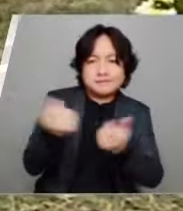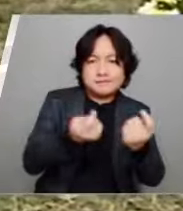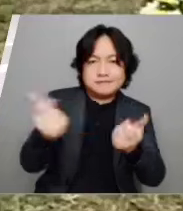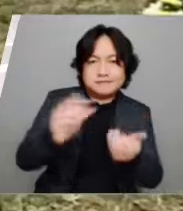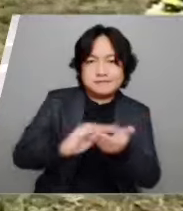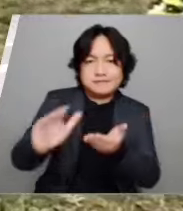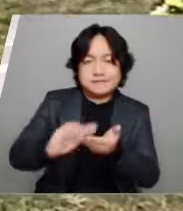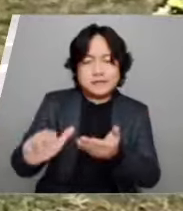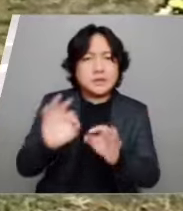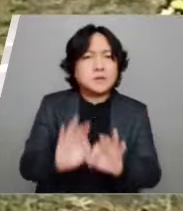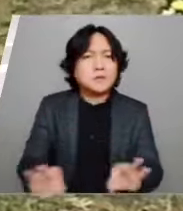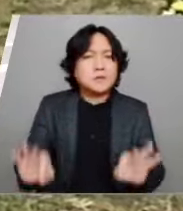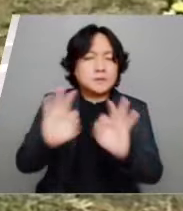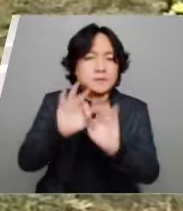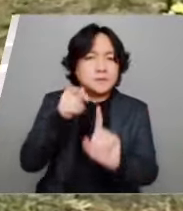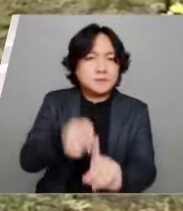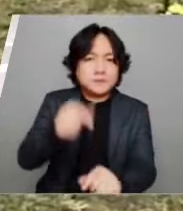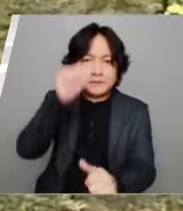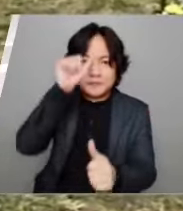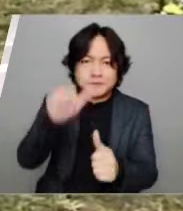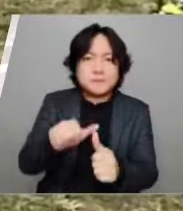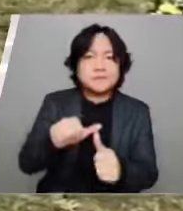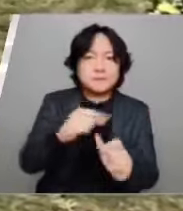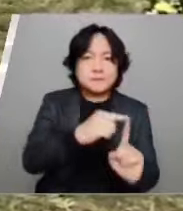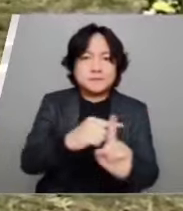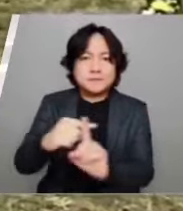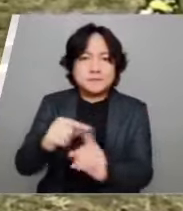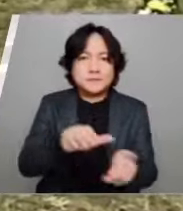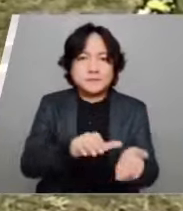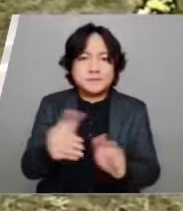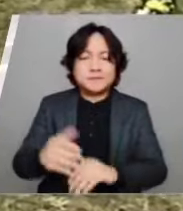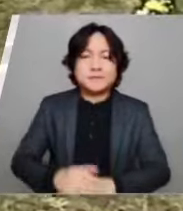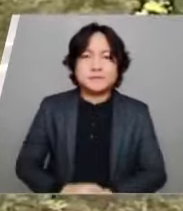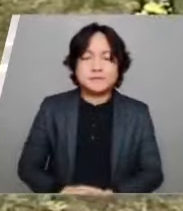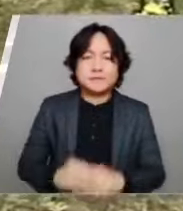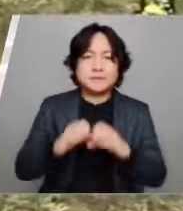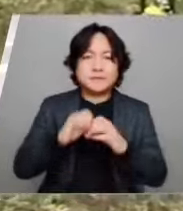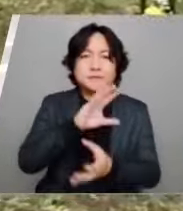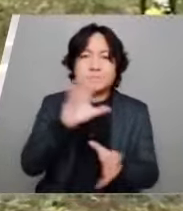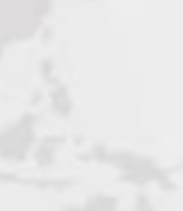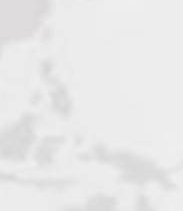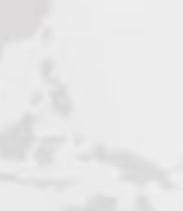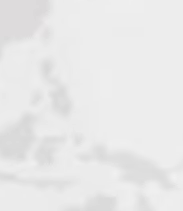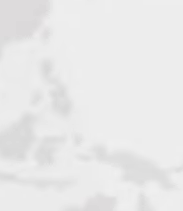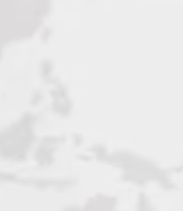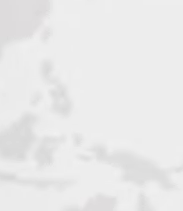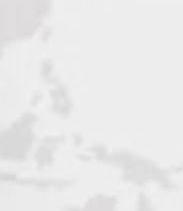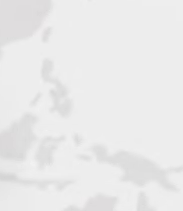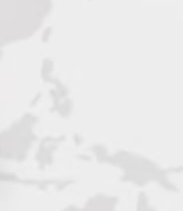namayapa. Para sa GMA Integrated News, Rafi Timang inyong saksi!